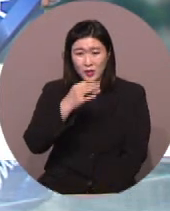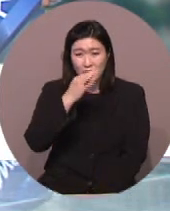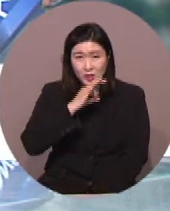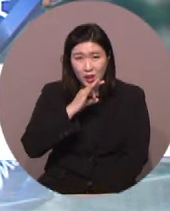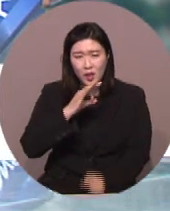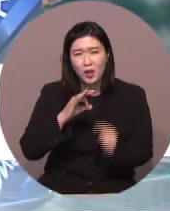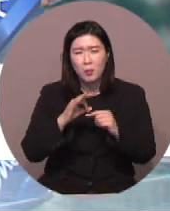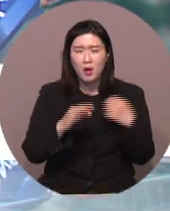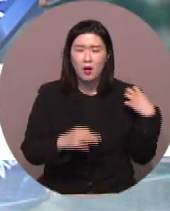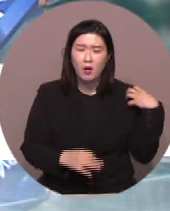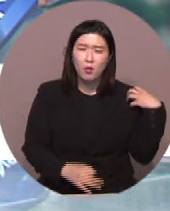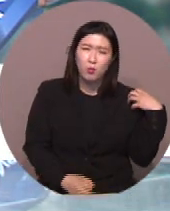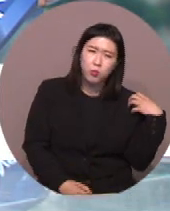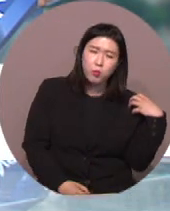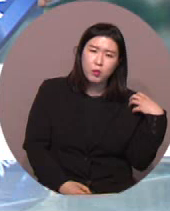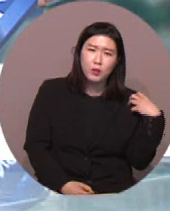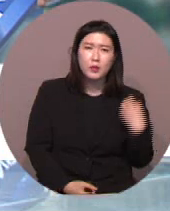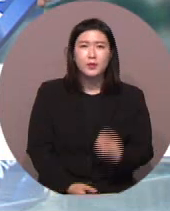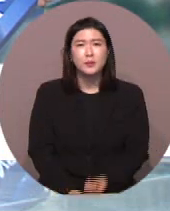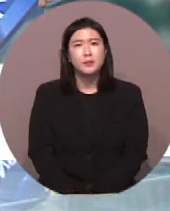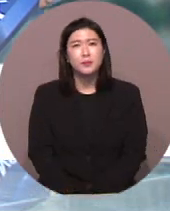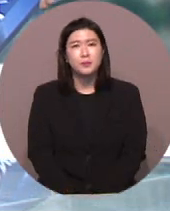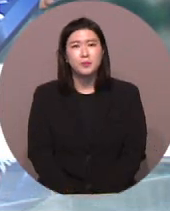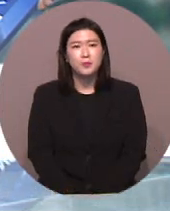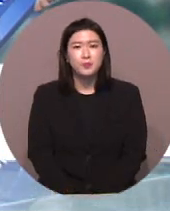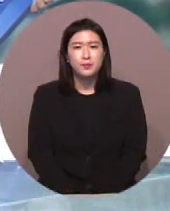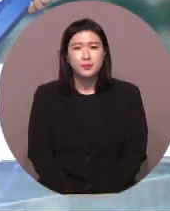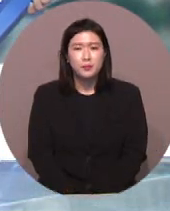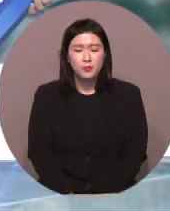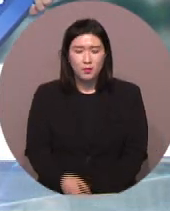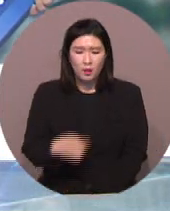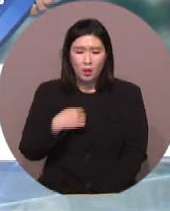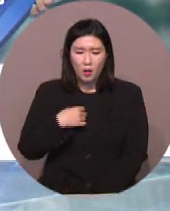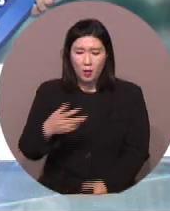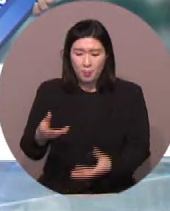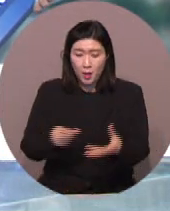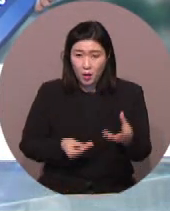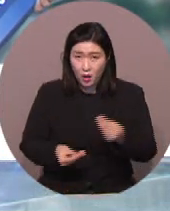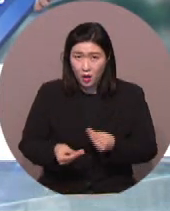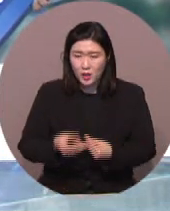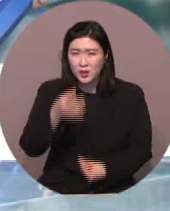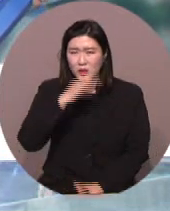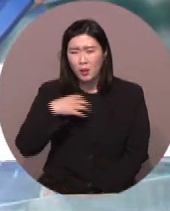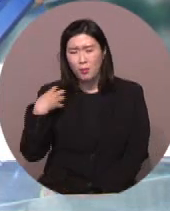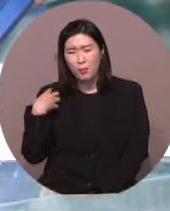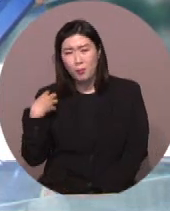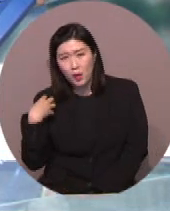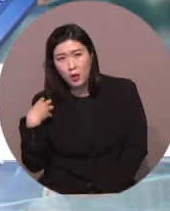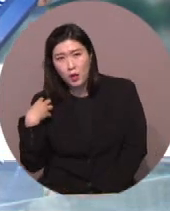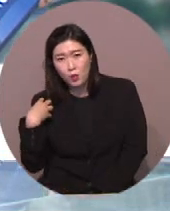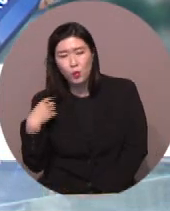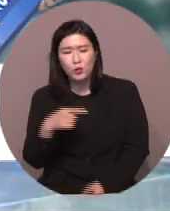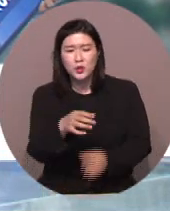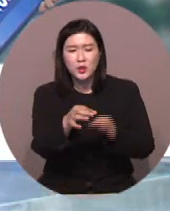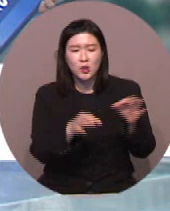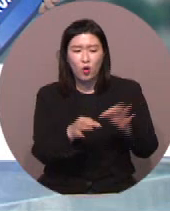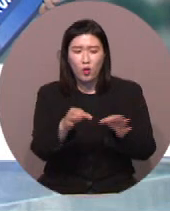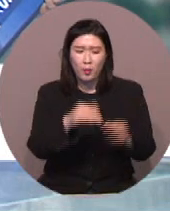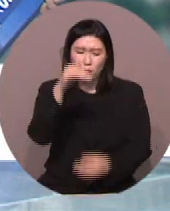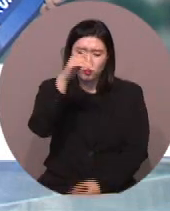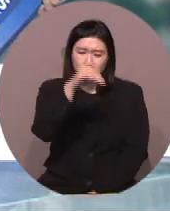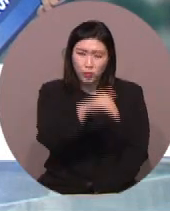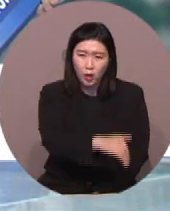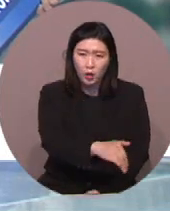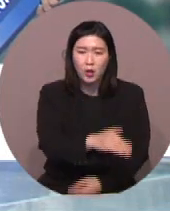대출 금리까지 크게 오른 것이 주 원인인데요. 서민들의 이자 부담은 커졌고 부동산 시장에는 거래 절벽 현상이